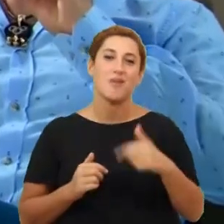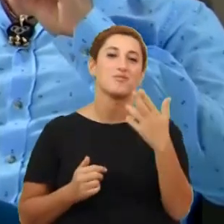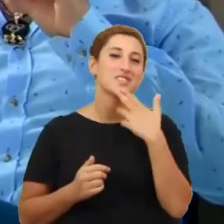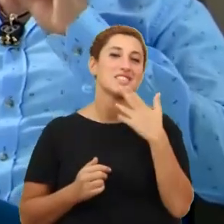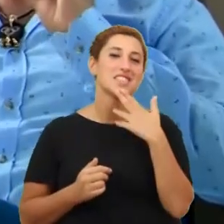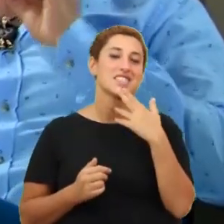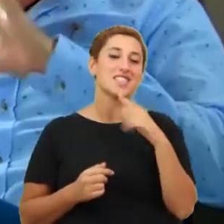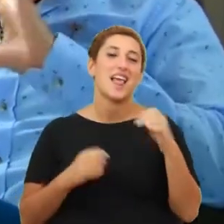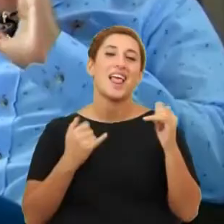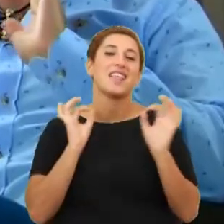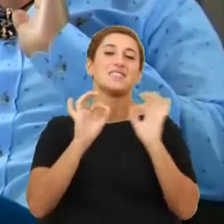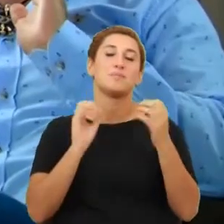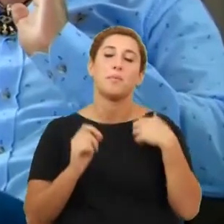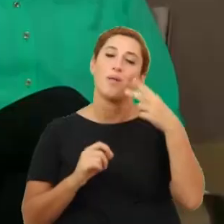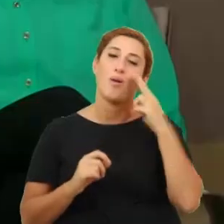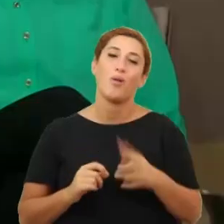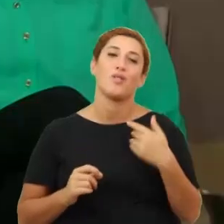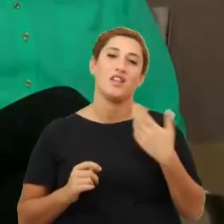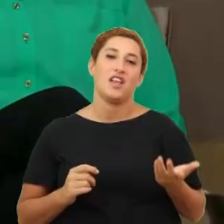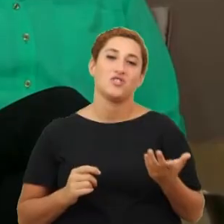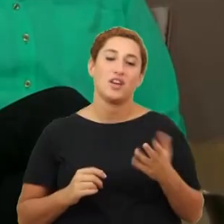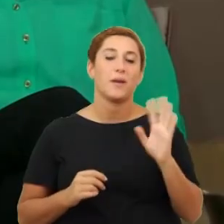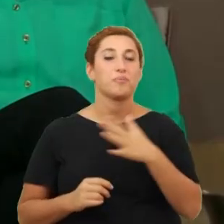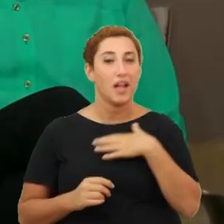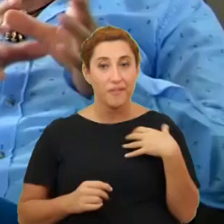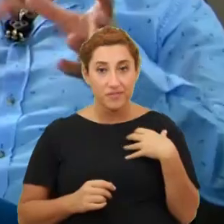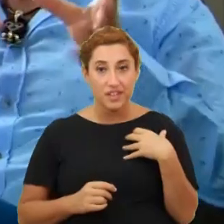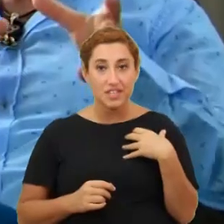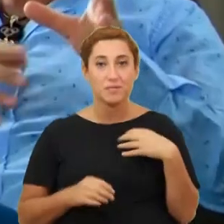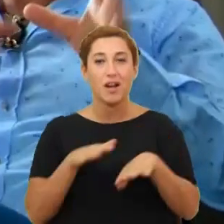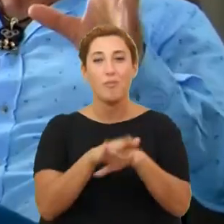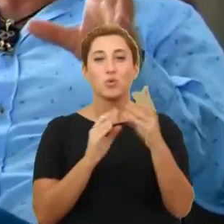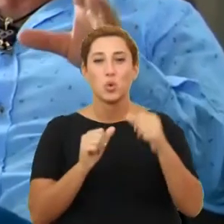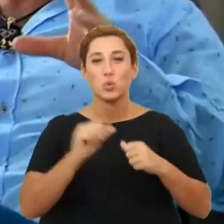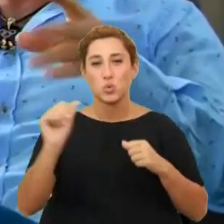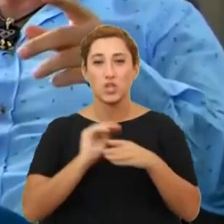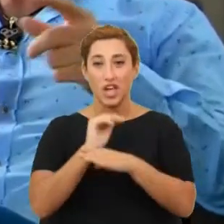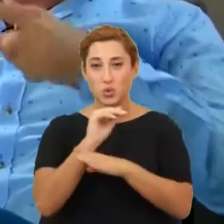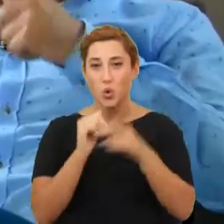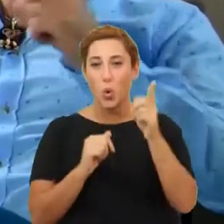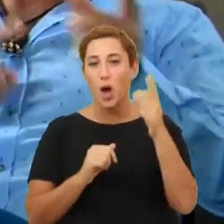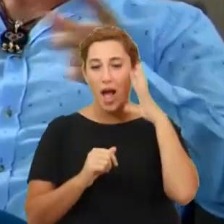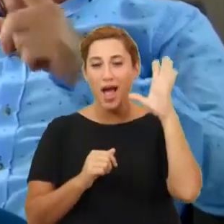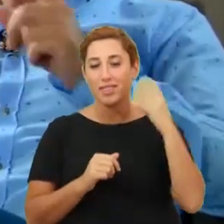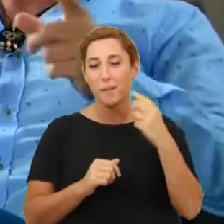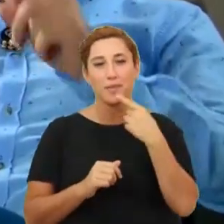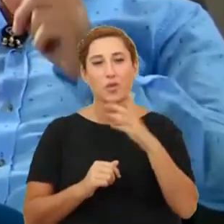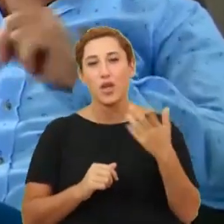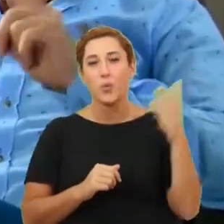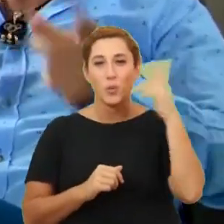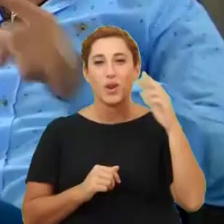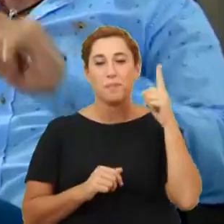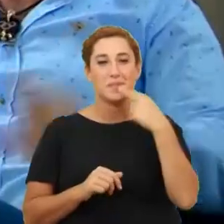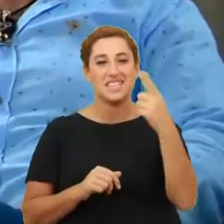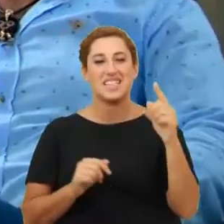kızın espri anlayışı öldürecek beni yani. Hani anneciğim, kaplumbağalar çok uzun yaşıyorlar ya. O anlamda diyor yani rüyam